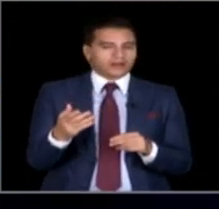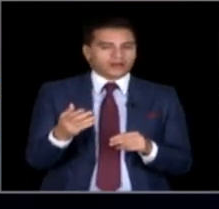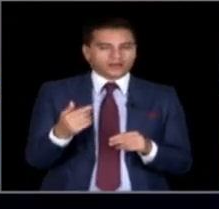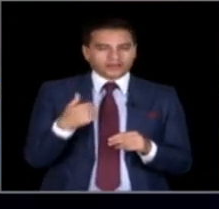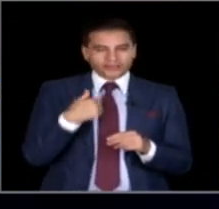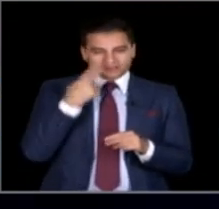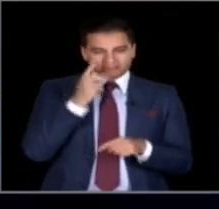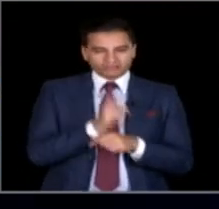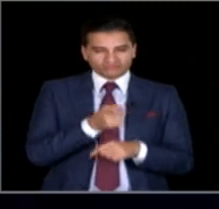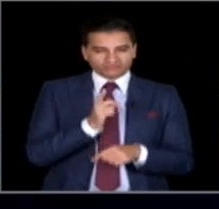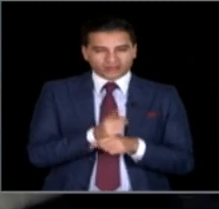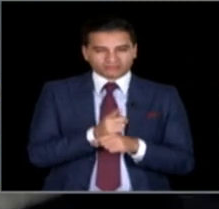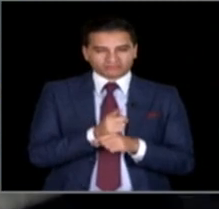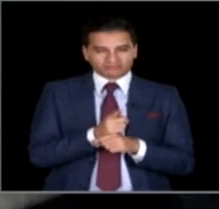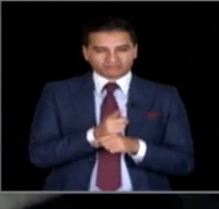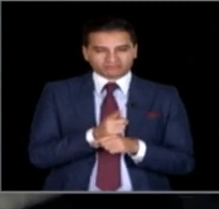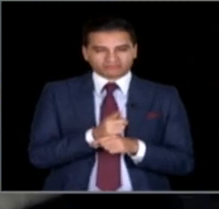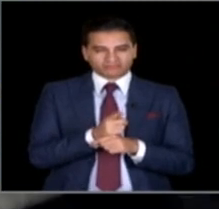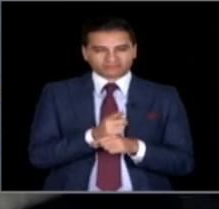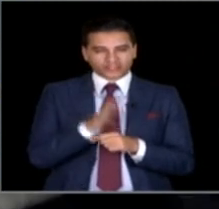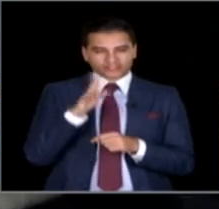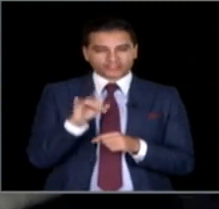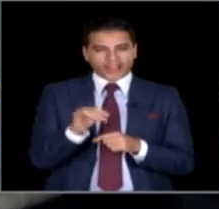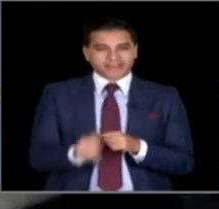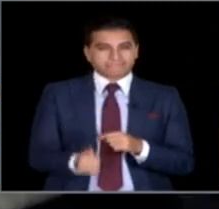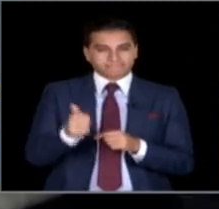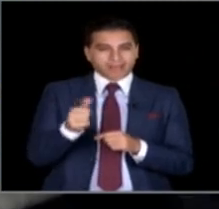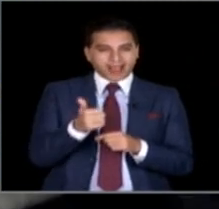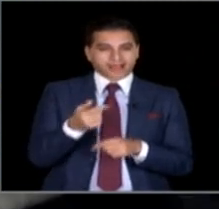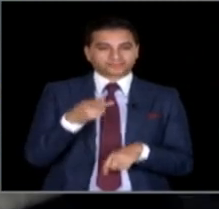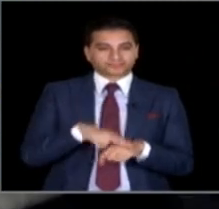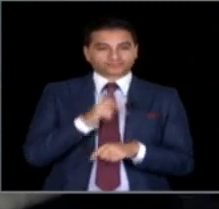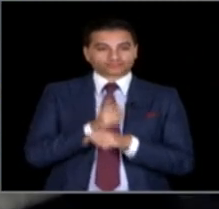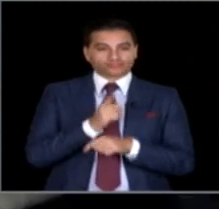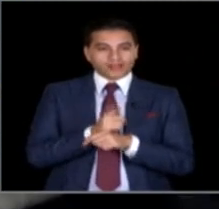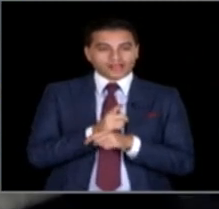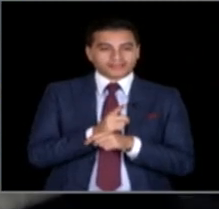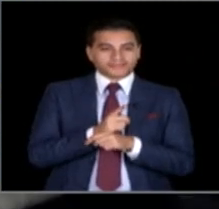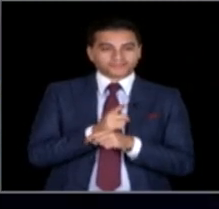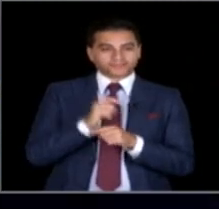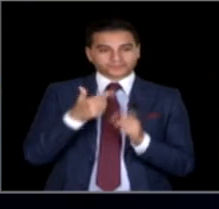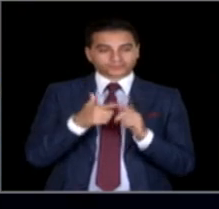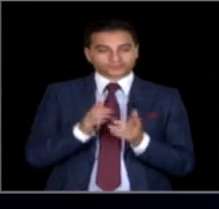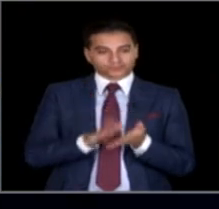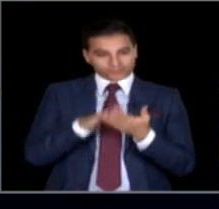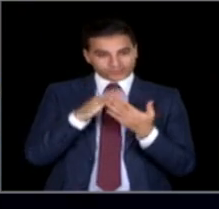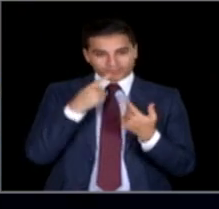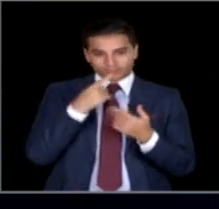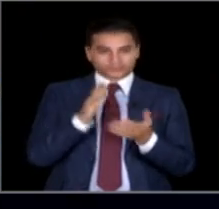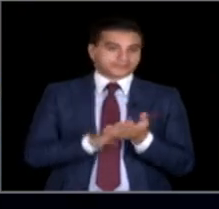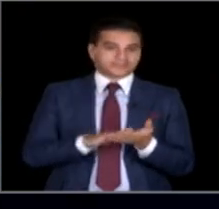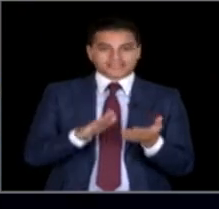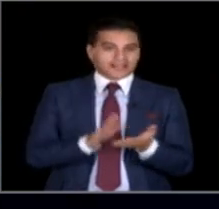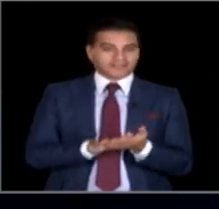وعندنا المدير الفني شيماء والمدرب العام عبد الرحمن